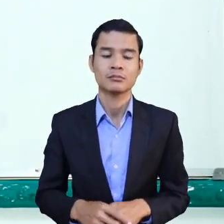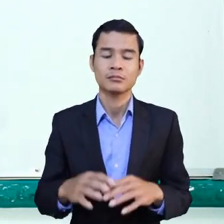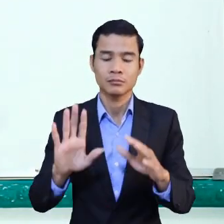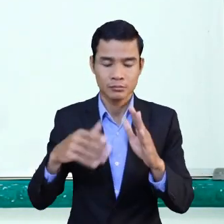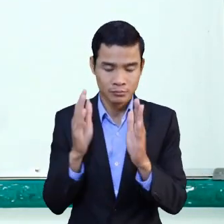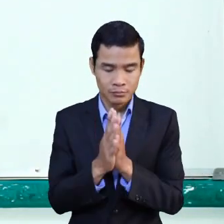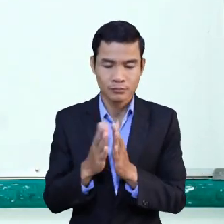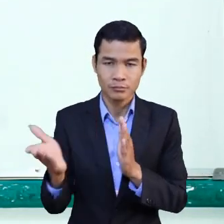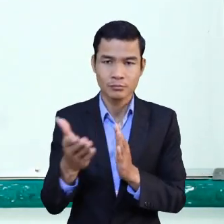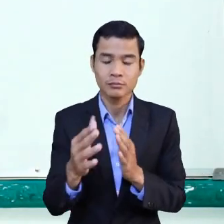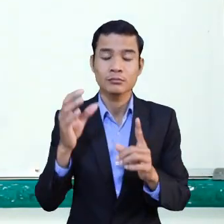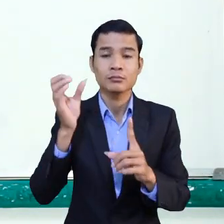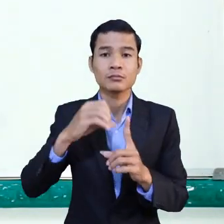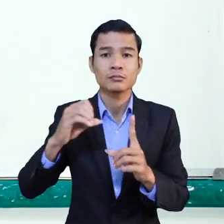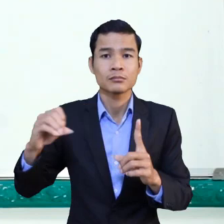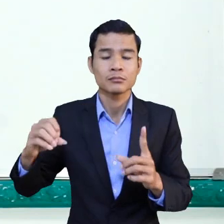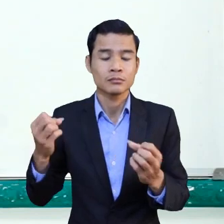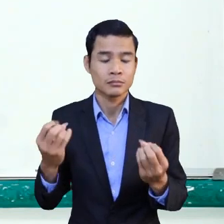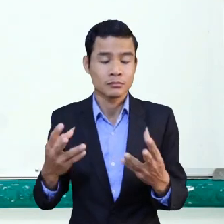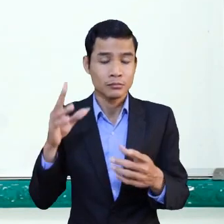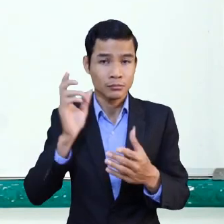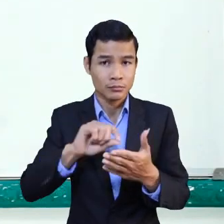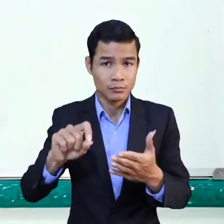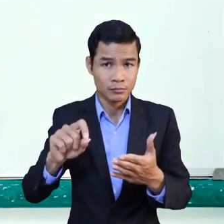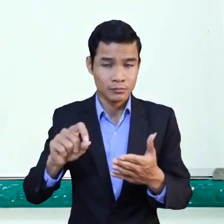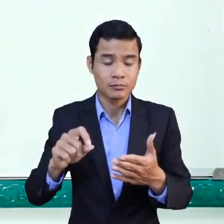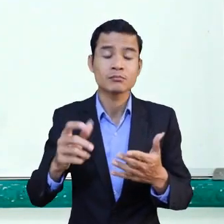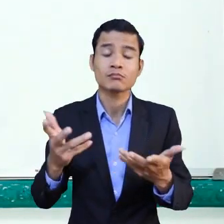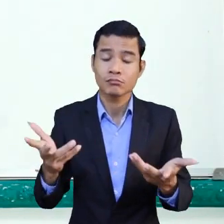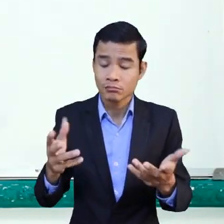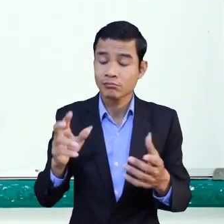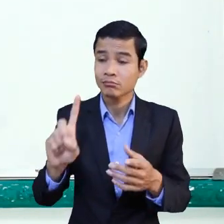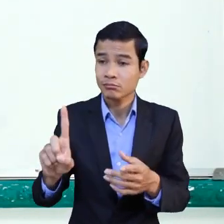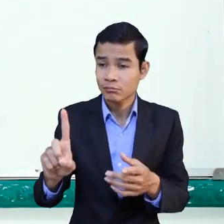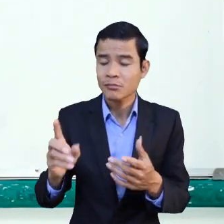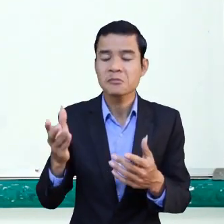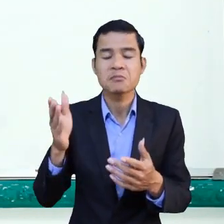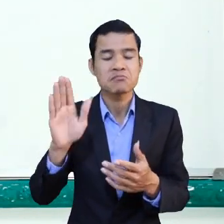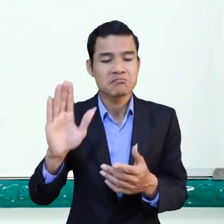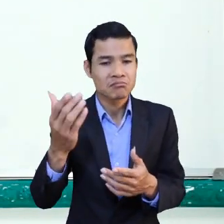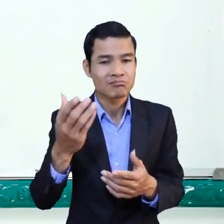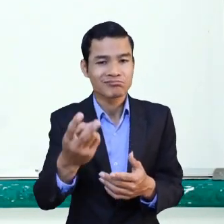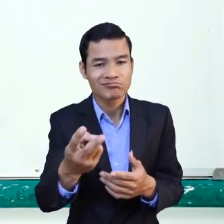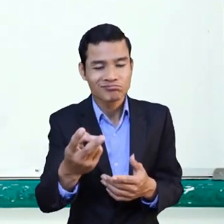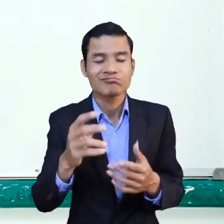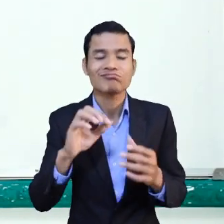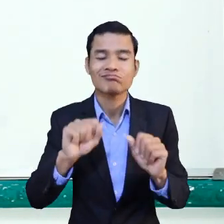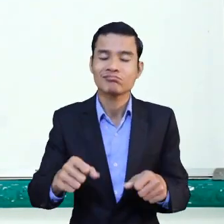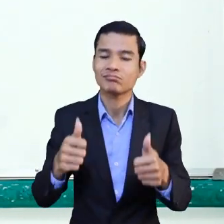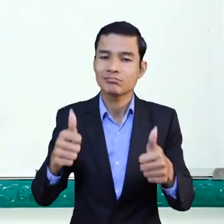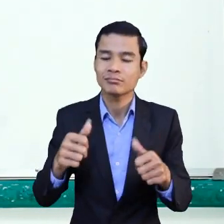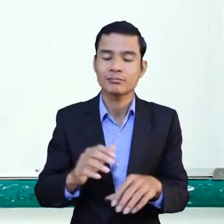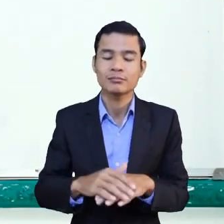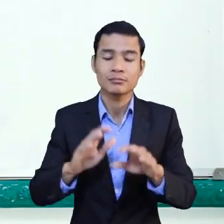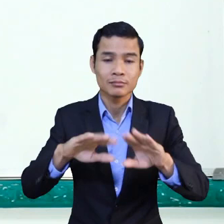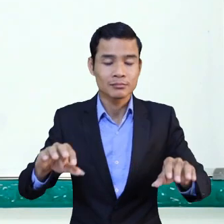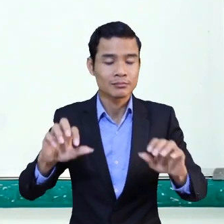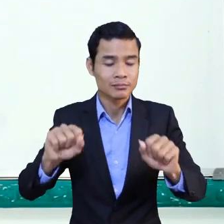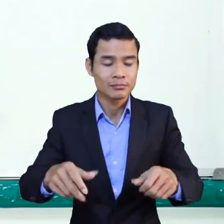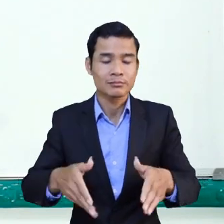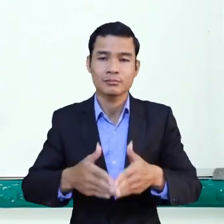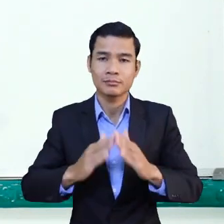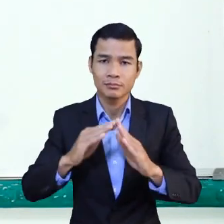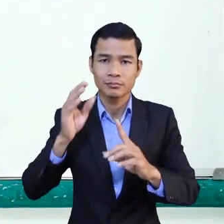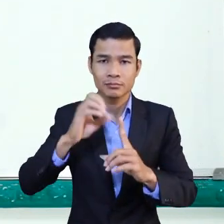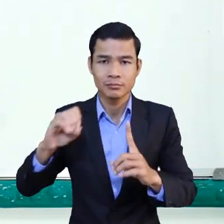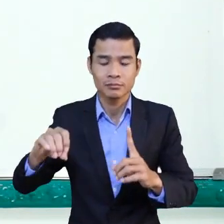អរគុណបានប៉ុន្មានលបាស់ដែរចាកូនខ្លះបាន1កូនខ្លះបាន2ណាចាអញ្ចឹងកូនកូនអាចបង្កើ